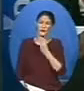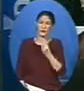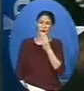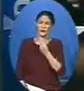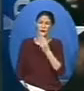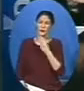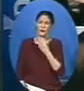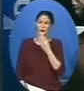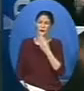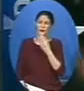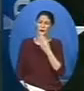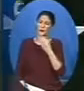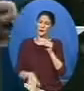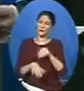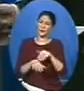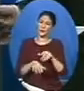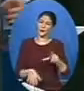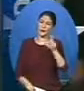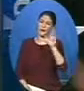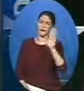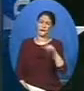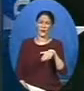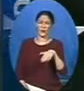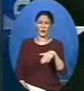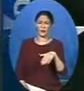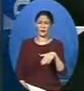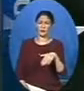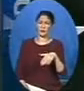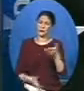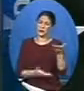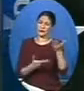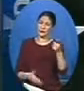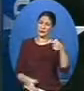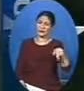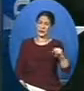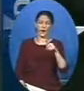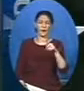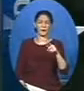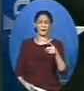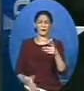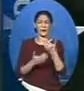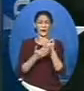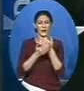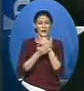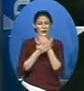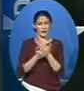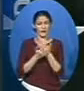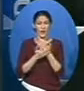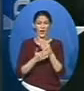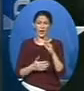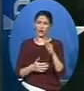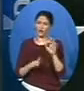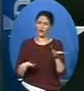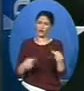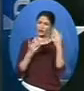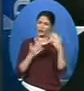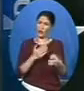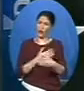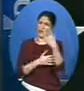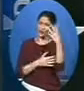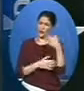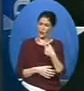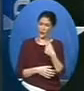הזה שהוא מזכיר להם שיש תפילת מנחה. אתה מדבר אומנם לפנות בוקר, אז הוא מזמין אותם לשחרית, הוא אומר להם שאלוהים גדול, ואני לא אומר את זה בציניות, אני באמת שומע